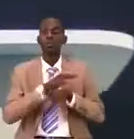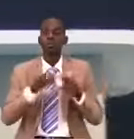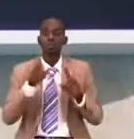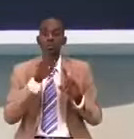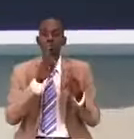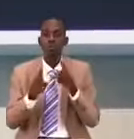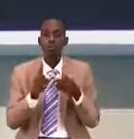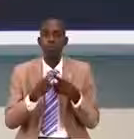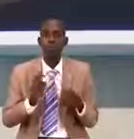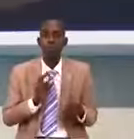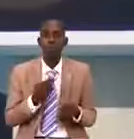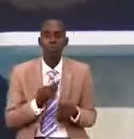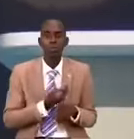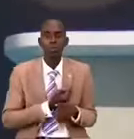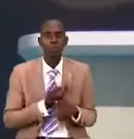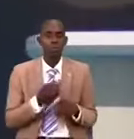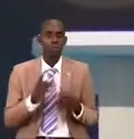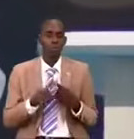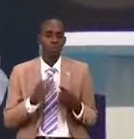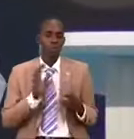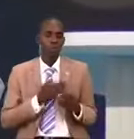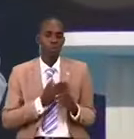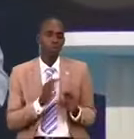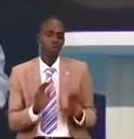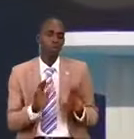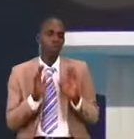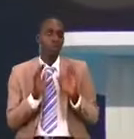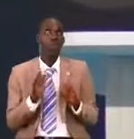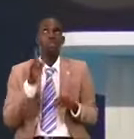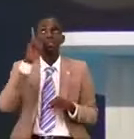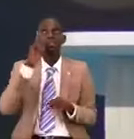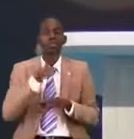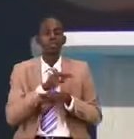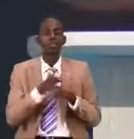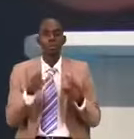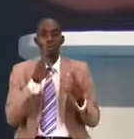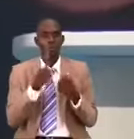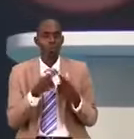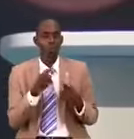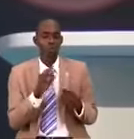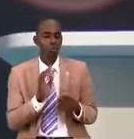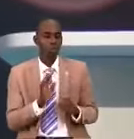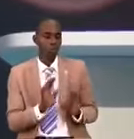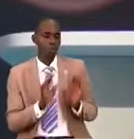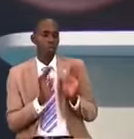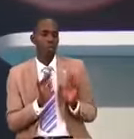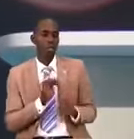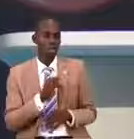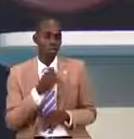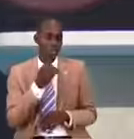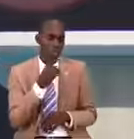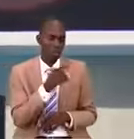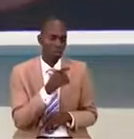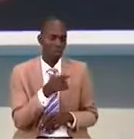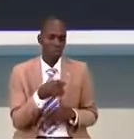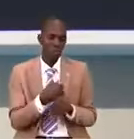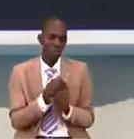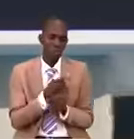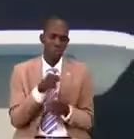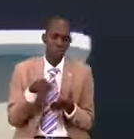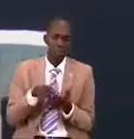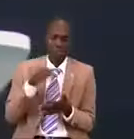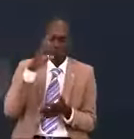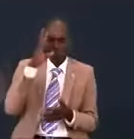crainte je te dis que ce tome que cette femme réussisse non il ne parle pas